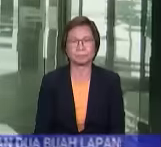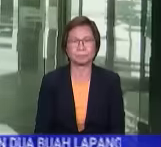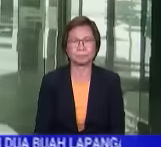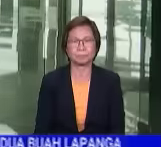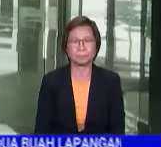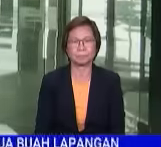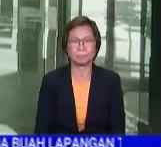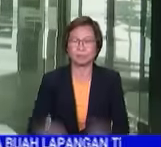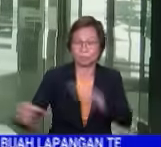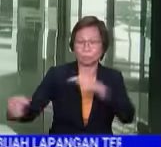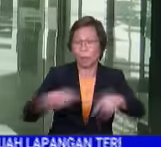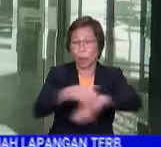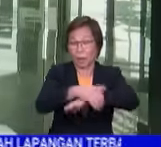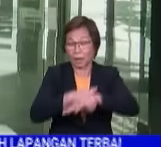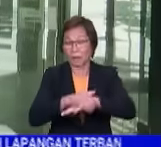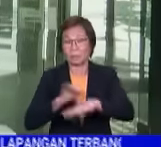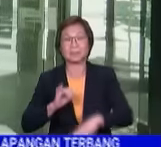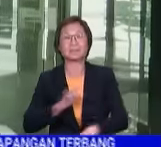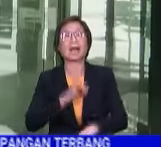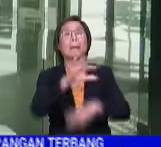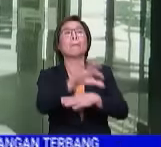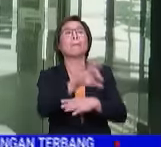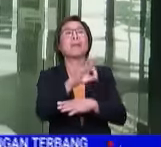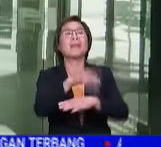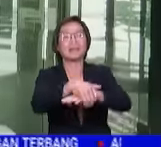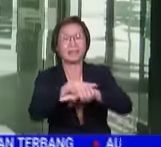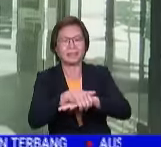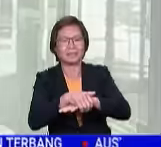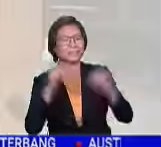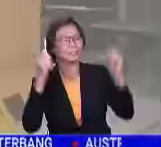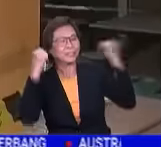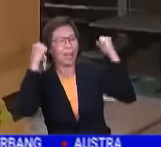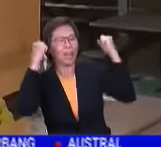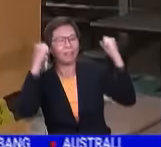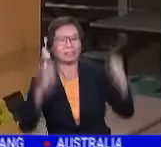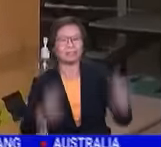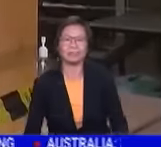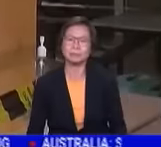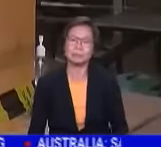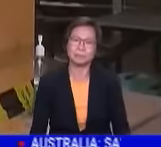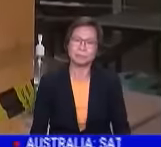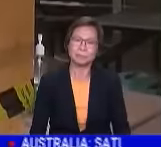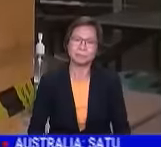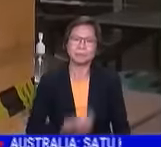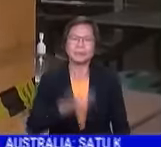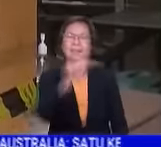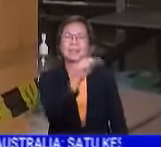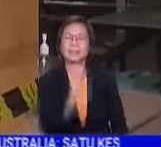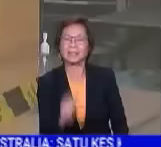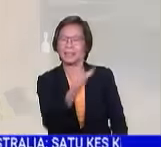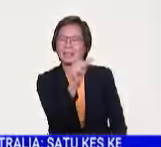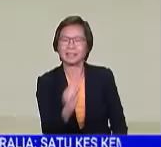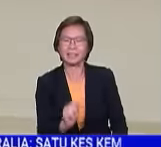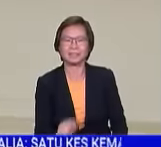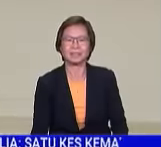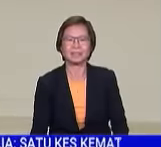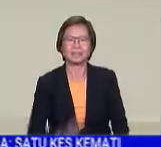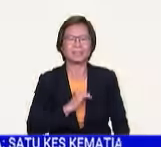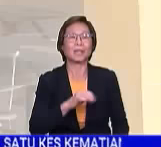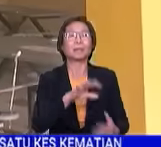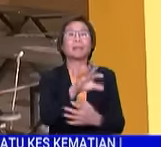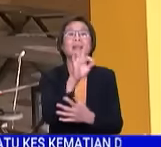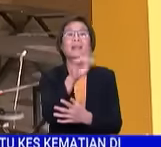Itali lawan England, saya pilih England. Yeah. Saya Itali, Itali fan. Saya pilih